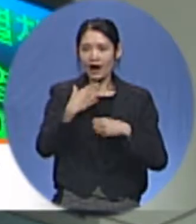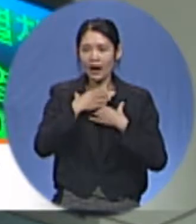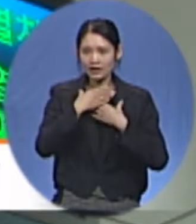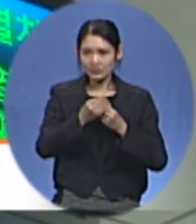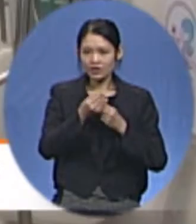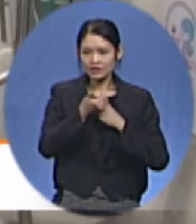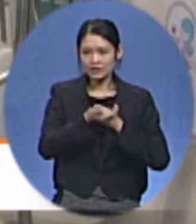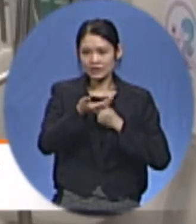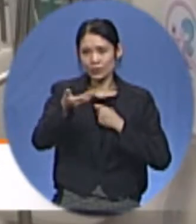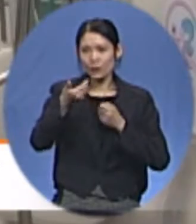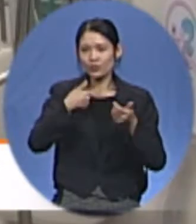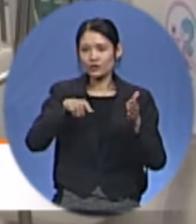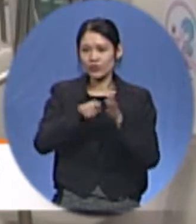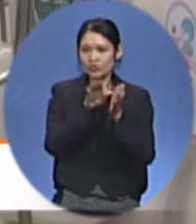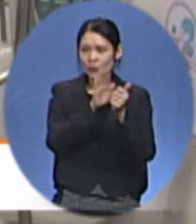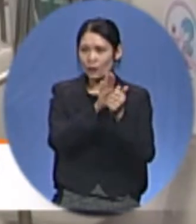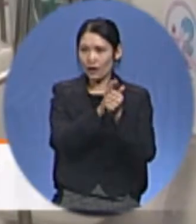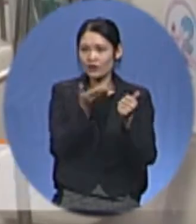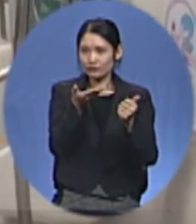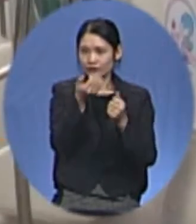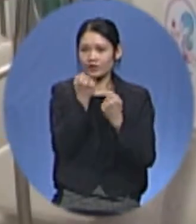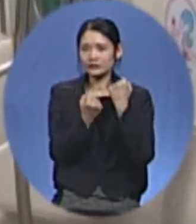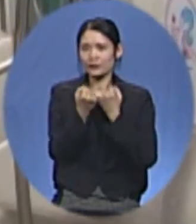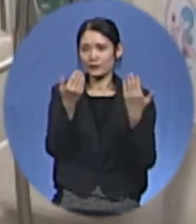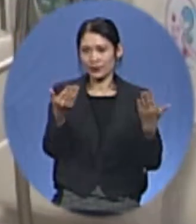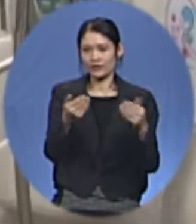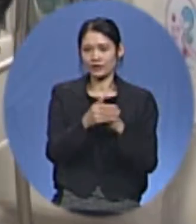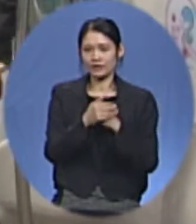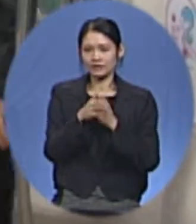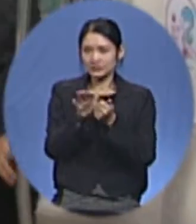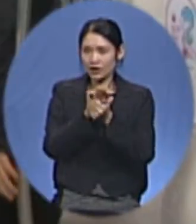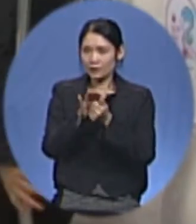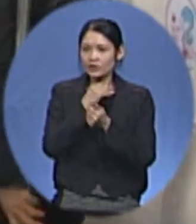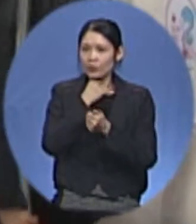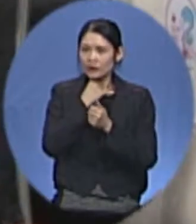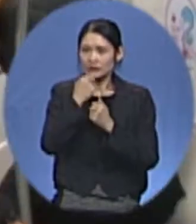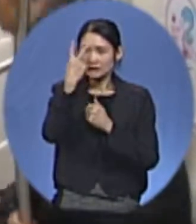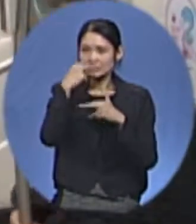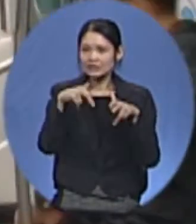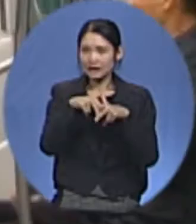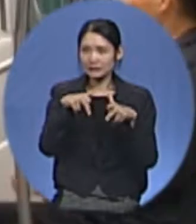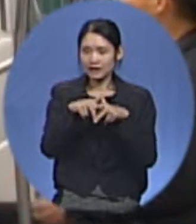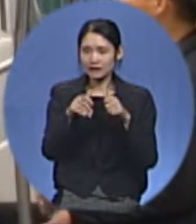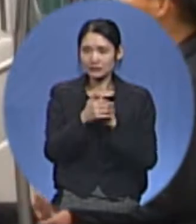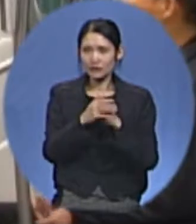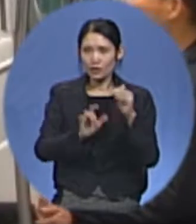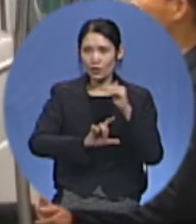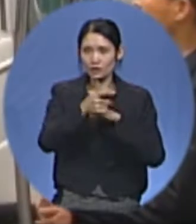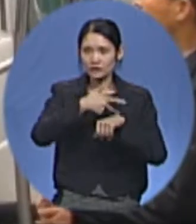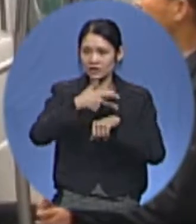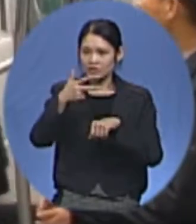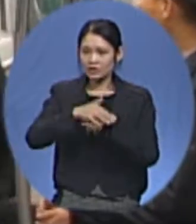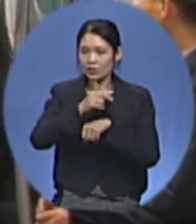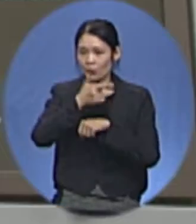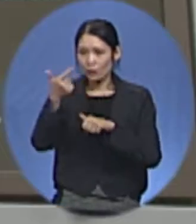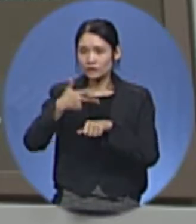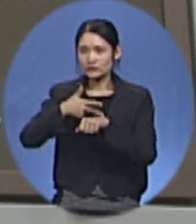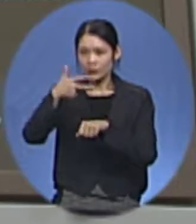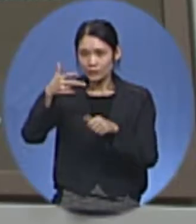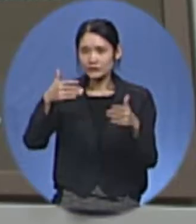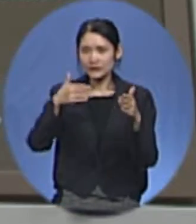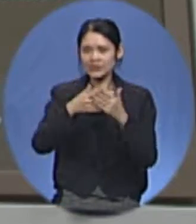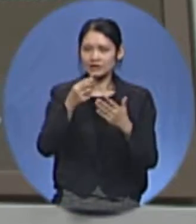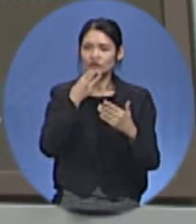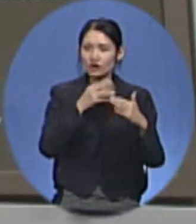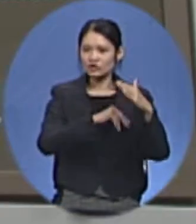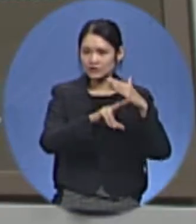안전하게 이동할 수 있도록 돕게 된다고 설명했습니다. 한편 서비스를 원하는 시각장애인은 오전 7시부터 오후 7시까지